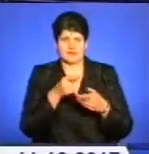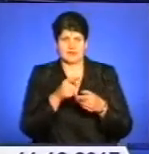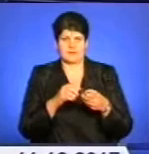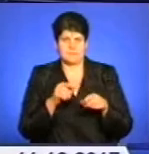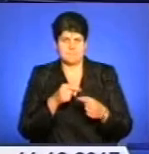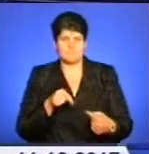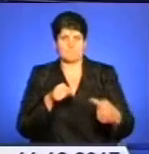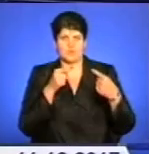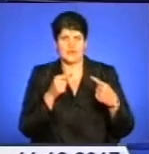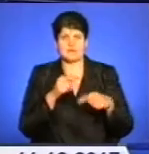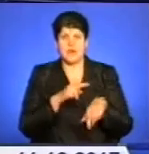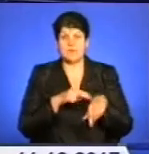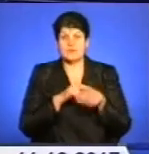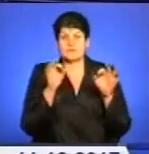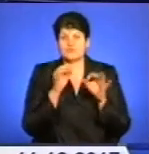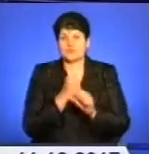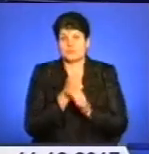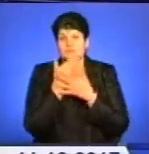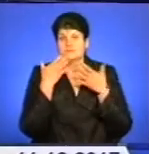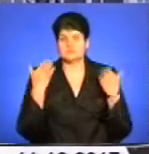поліція не вживає жодних заходів.